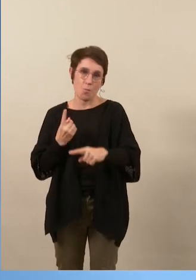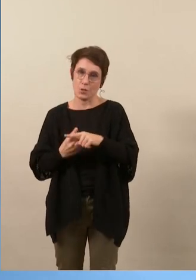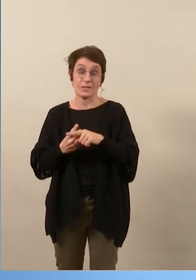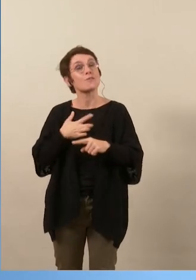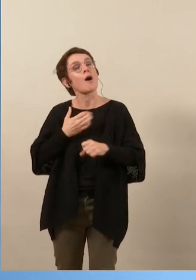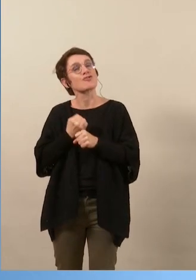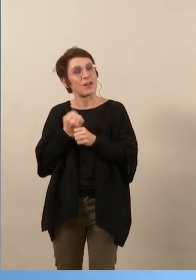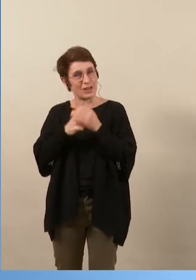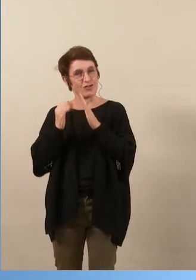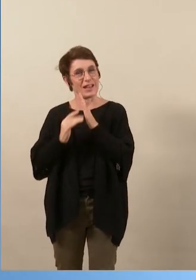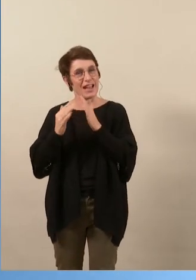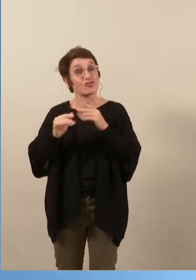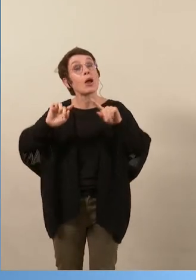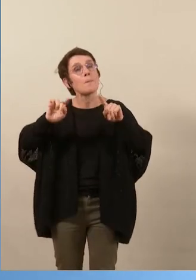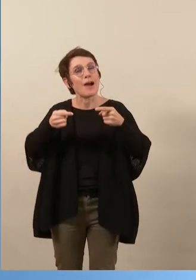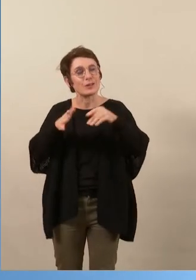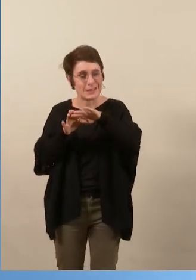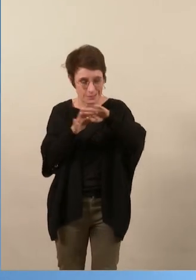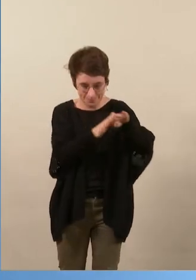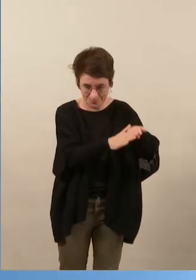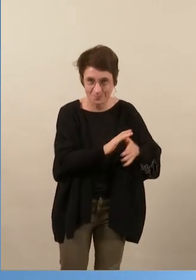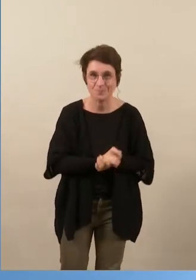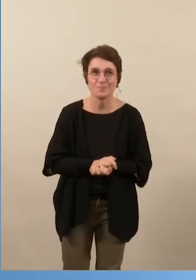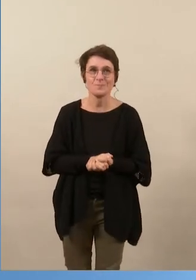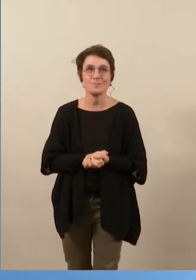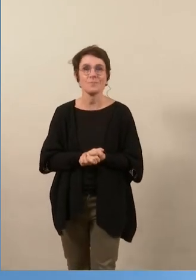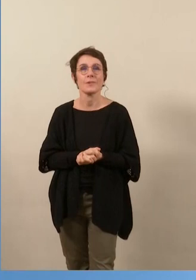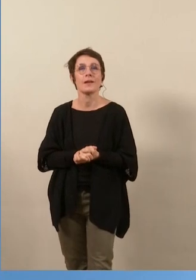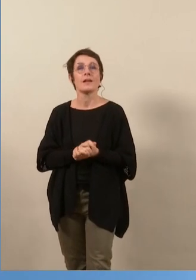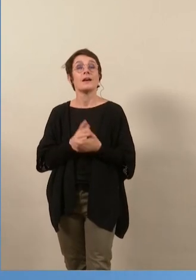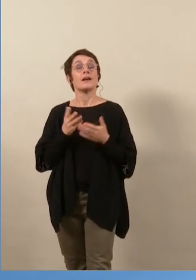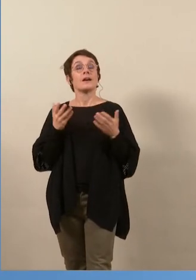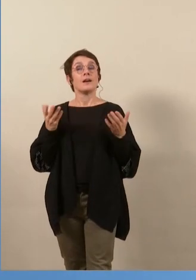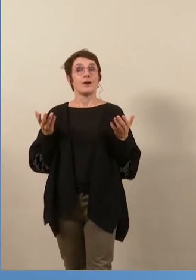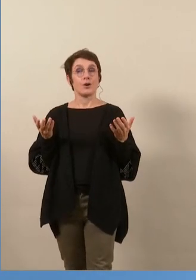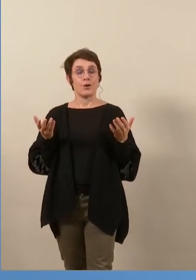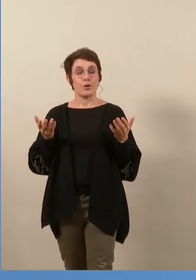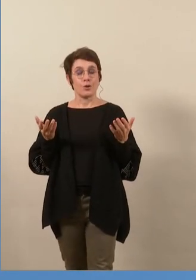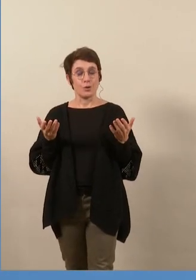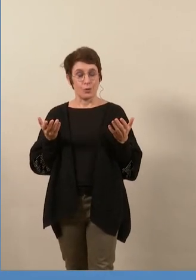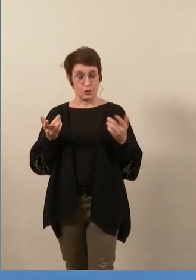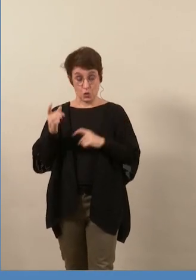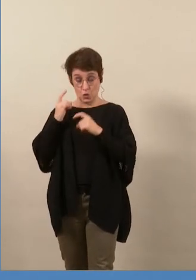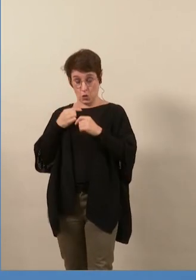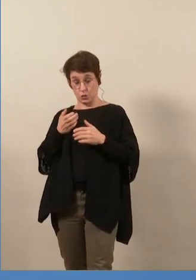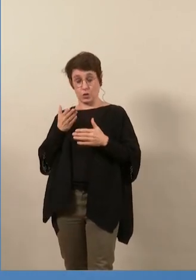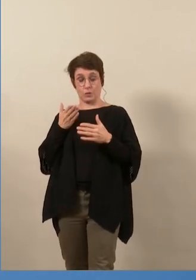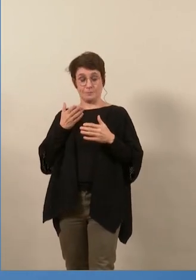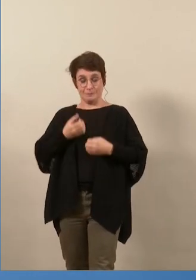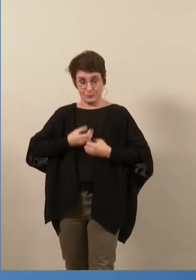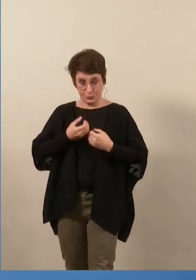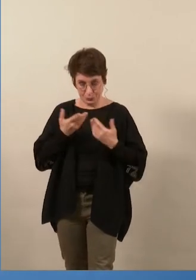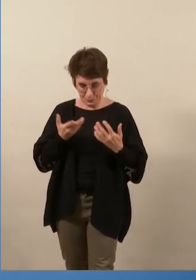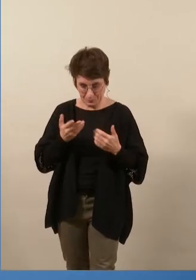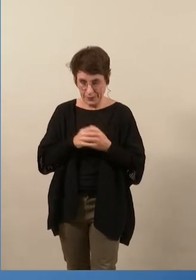travaille petite parenthèse terminé je reviens sur mon intervention pardon donc sur la for il est à